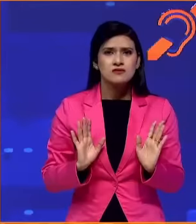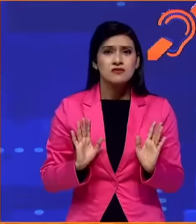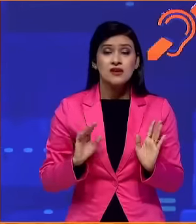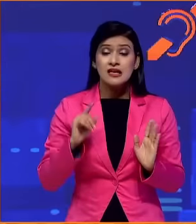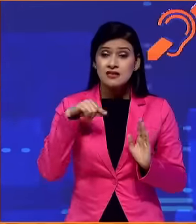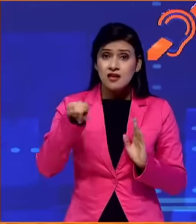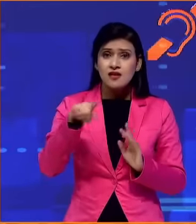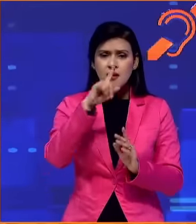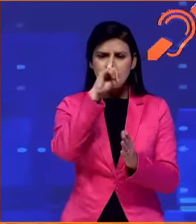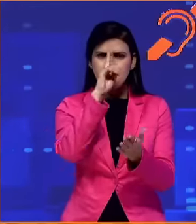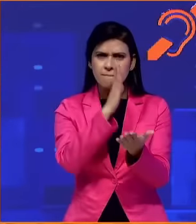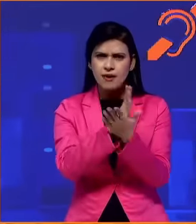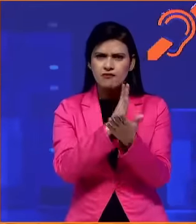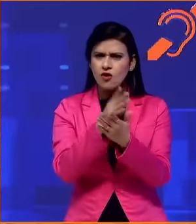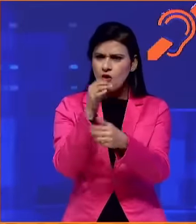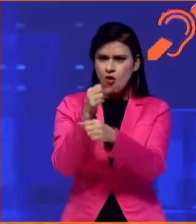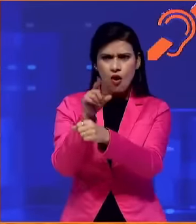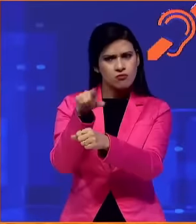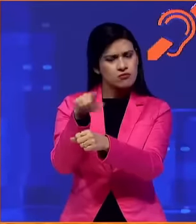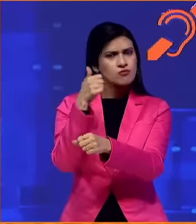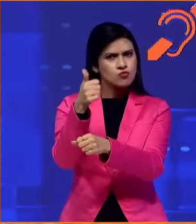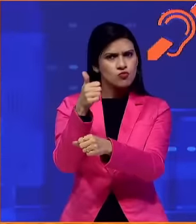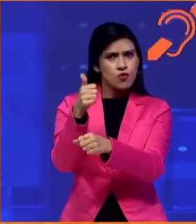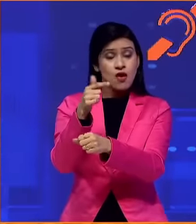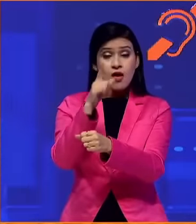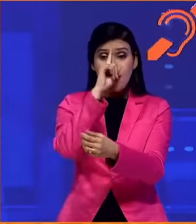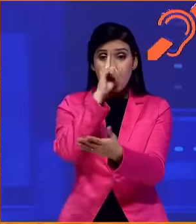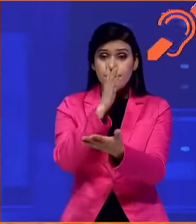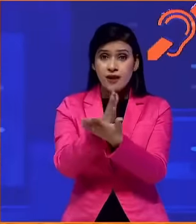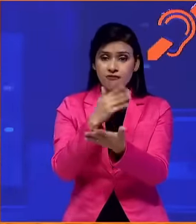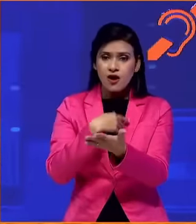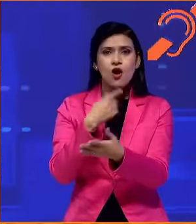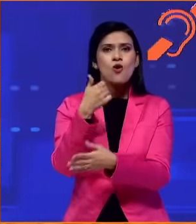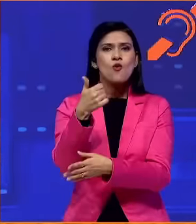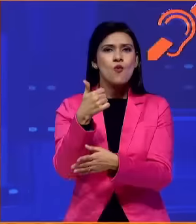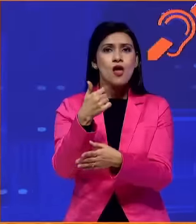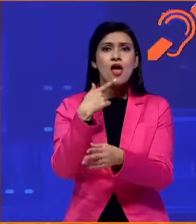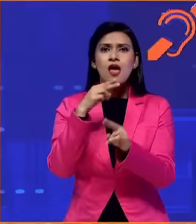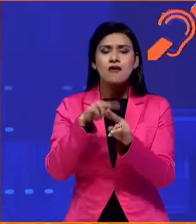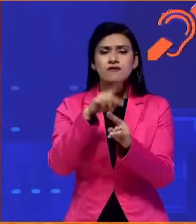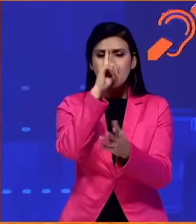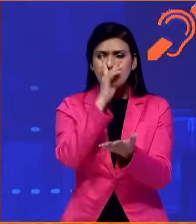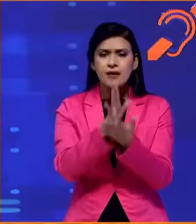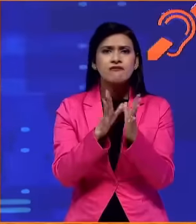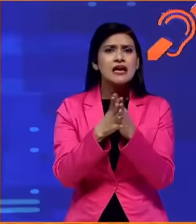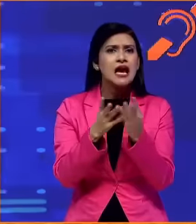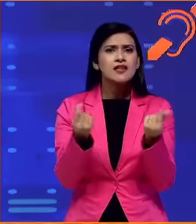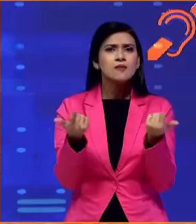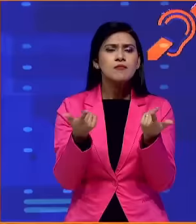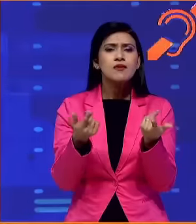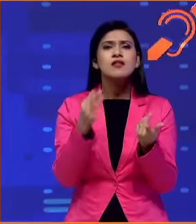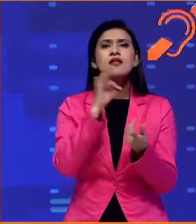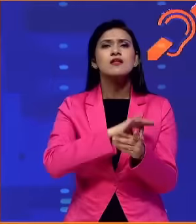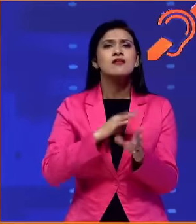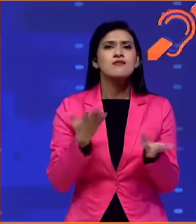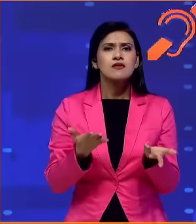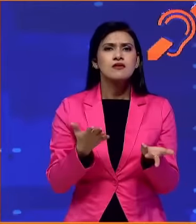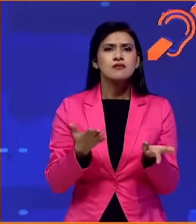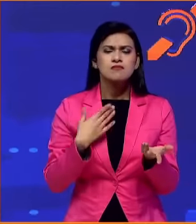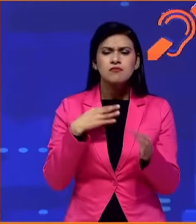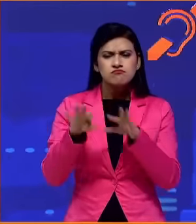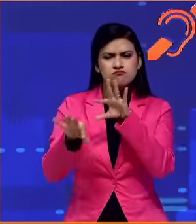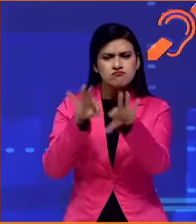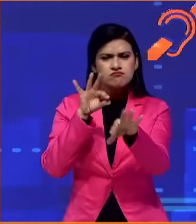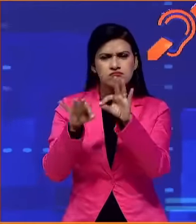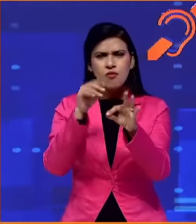है ,तोहमकिसतरहकीराजनीतिकररहेहैं ?इसलिए,मुझेलगाकिहमेंकुछ दिशा-निर्देशोंमेंसुधारकरनेकीआवश्यकताहै।इसीलिएमैंने